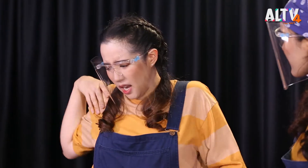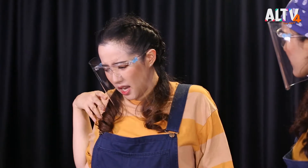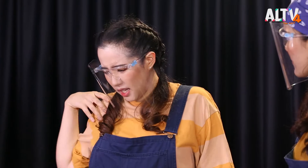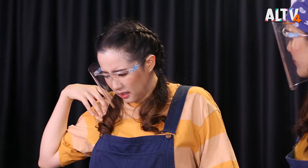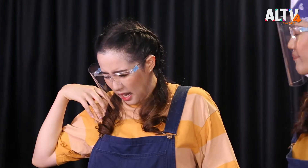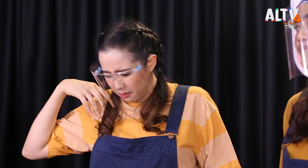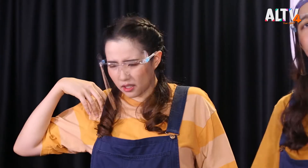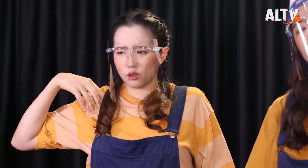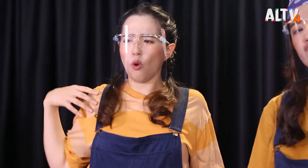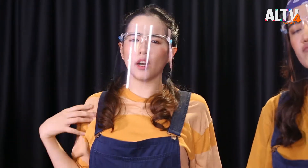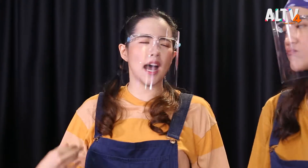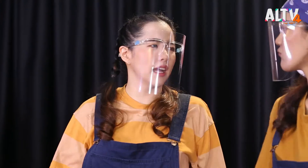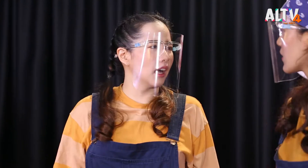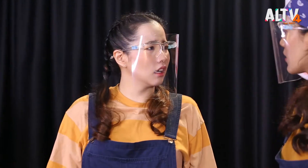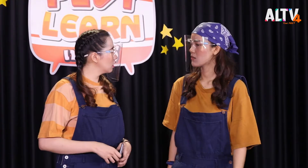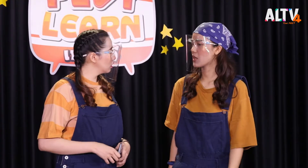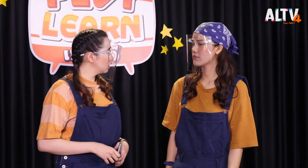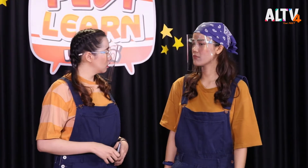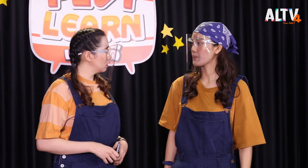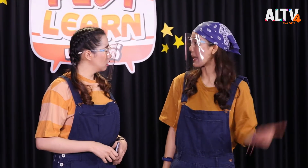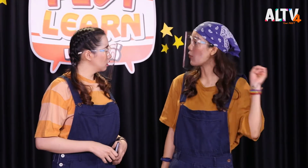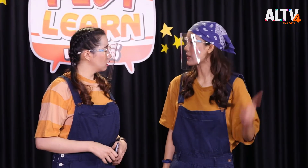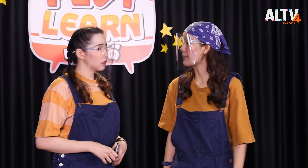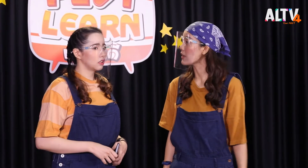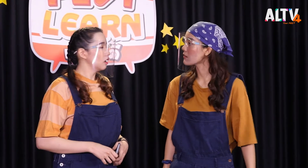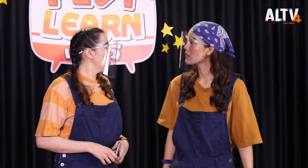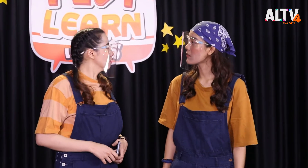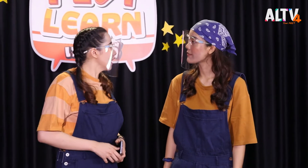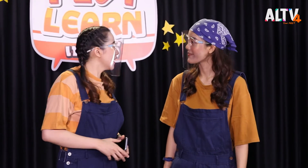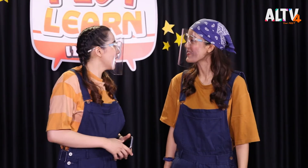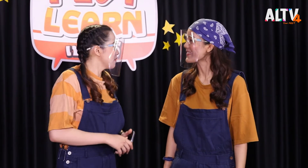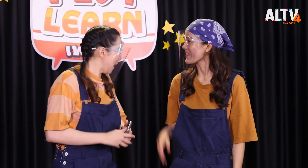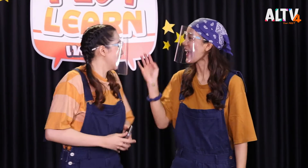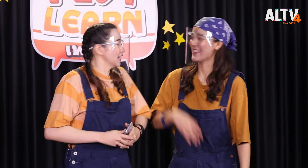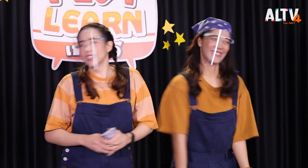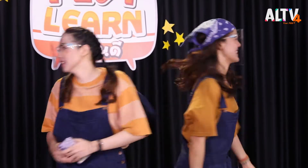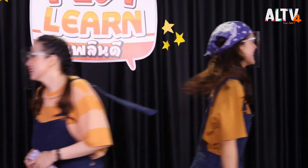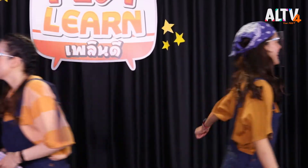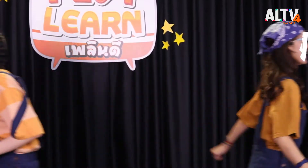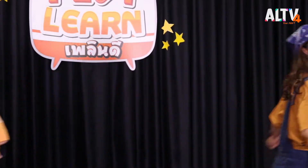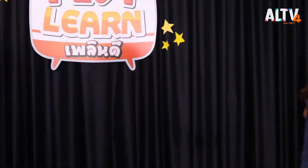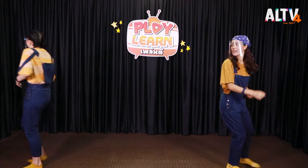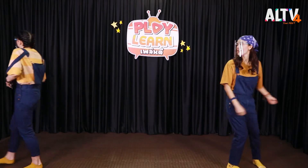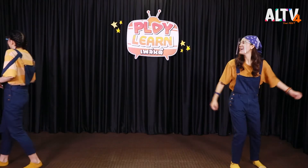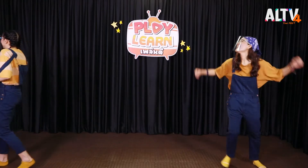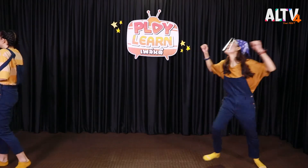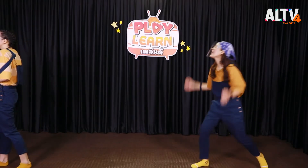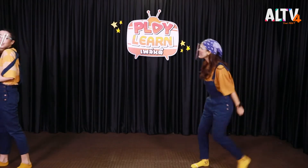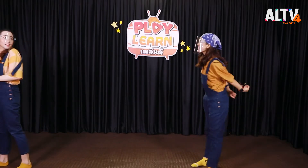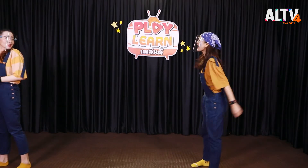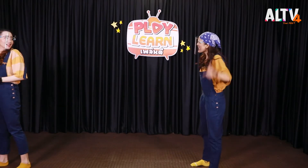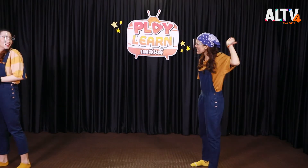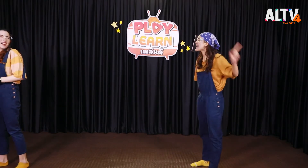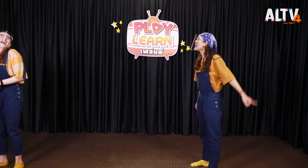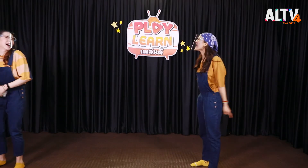ทำยังไงให้ไหลพี่เตยตรงได้อ่ะ งั้นไปถามผู้อ่อนกันไหม ได้ได้ได้ไป เฮ้ย